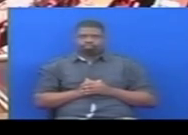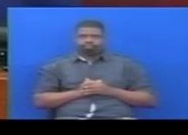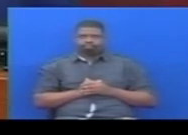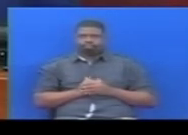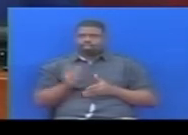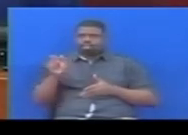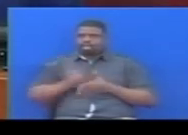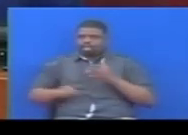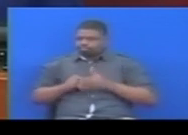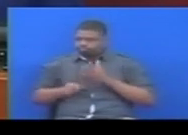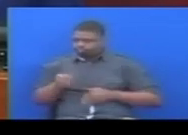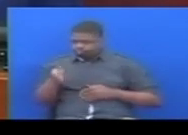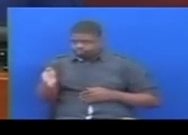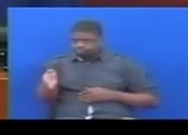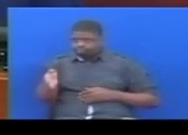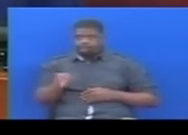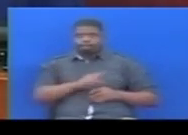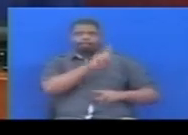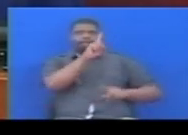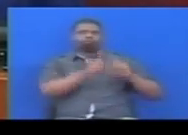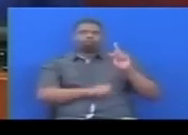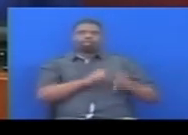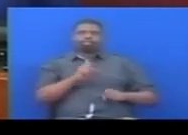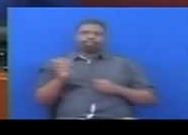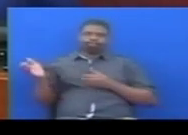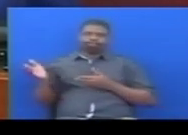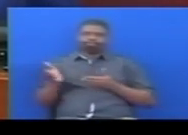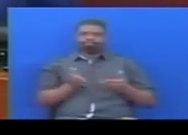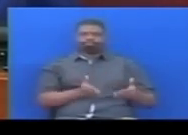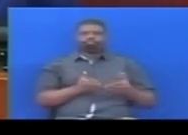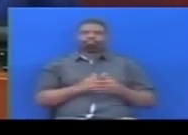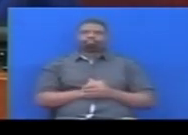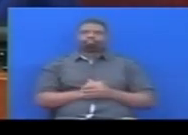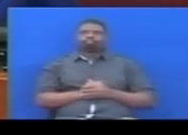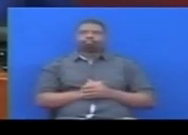Katibu. Maswali.